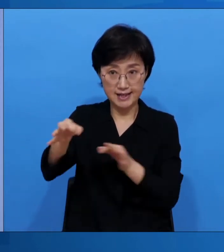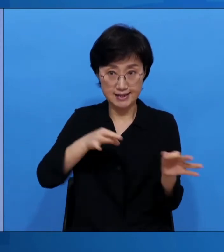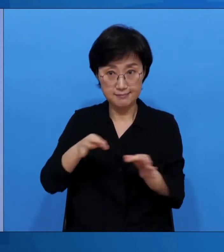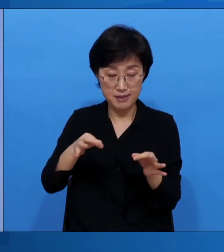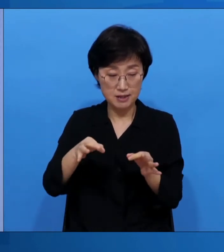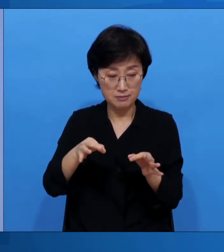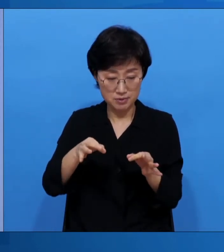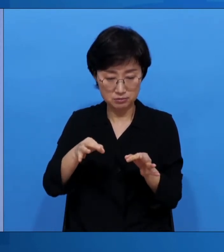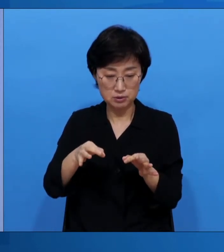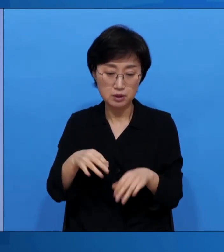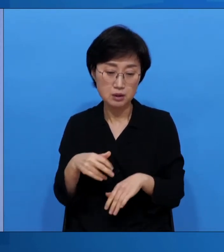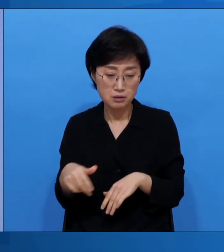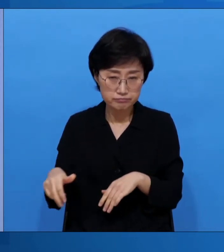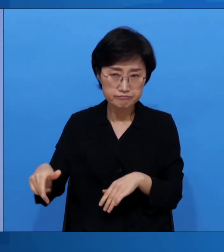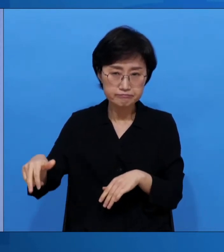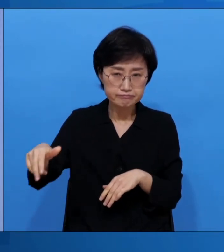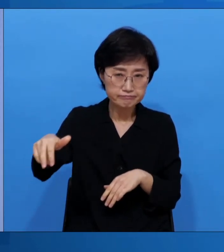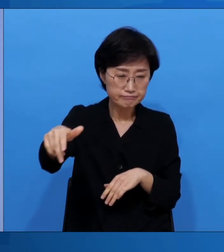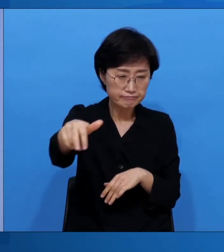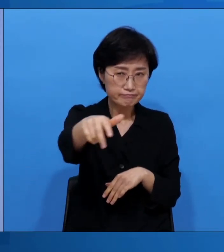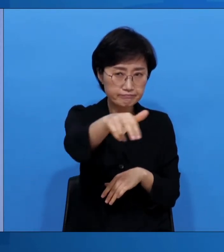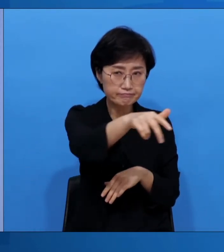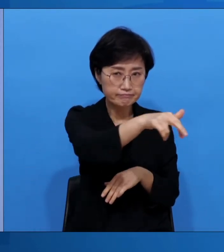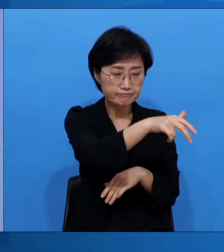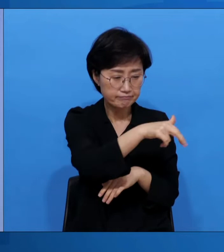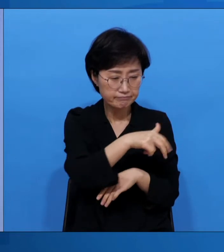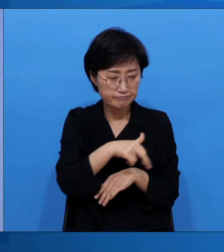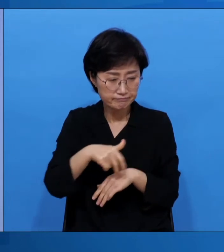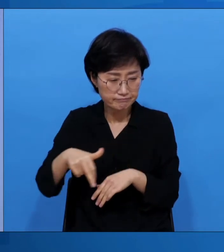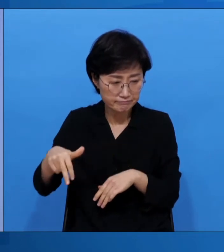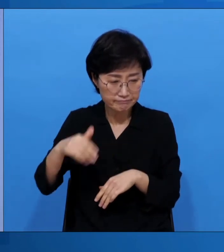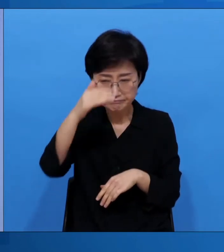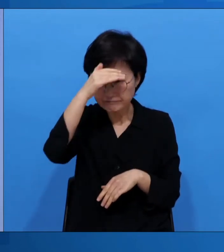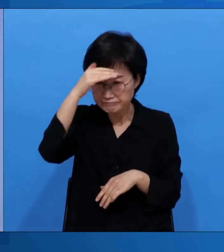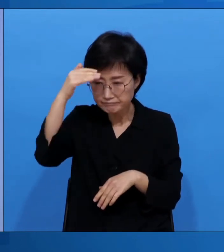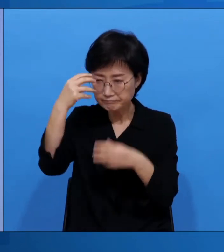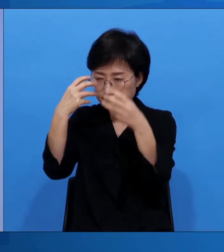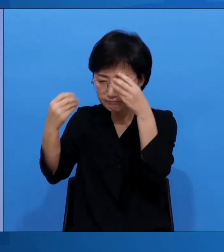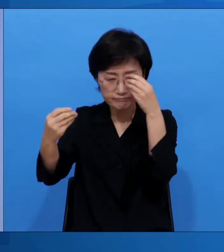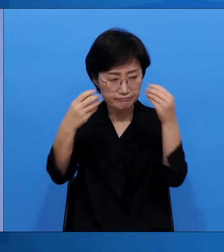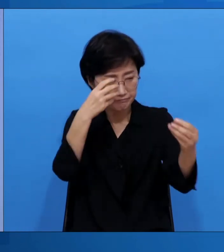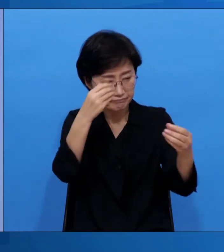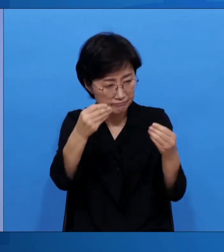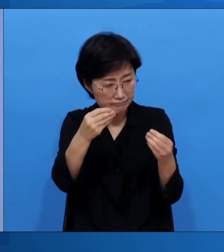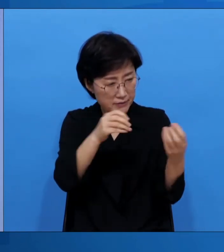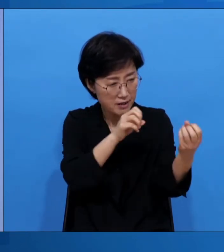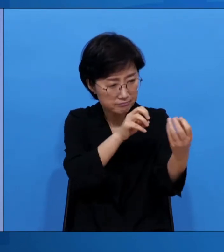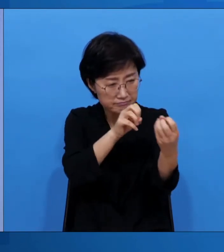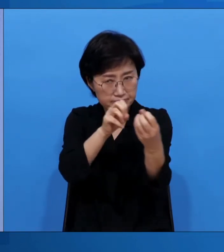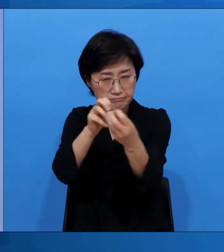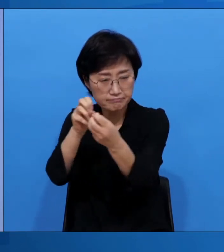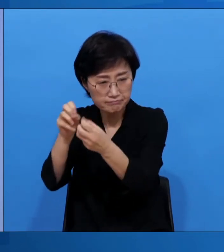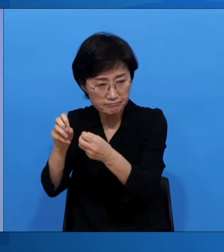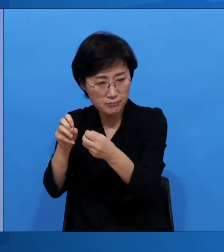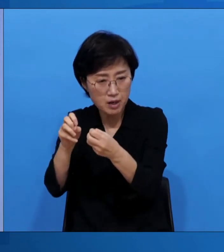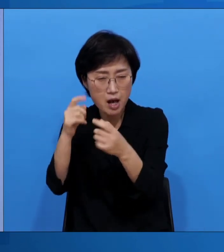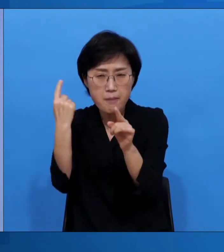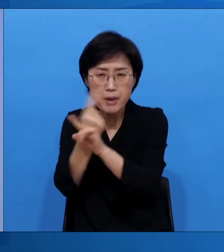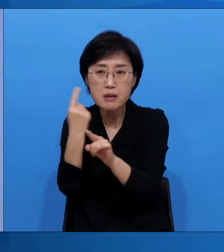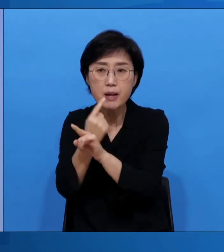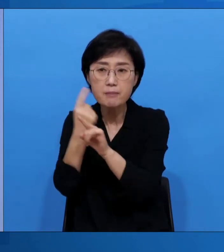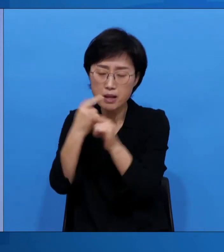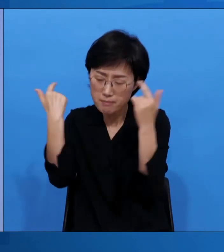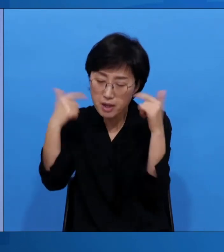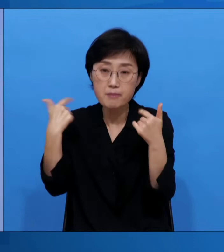that, he'll walk around the market. 돌면서 시장 조사하고 얘기하고 복음 전하는 거예요. He'll walk around the market for